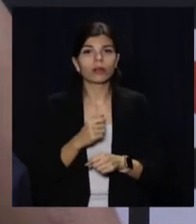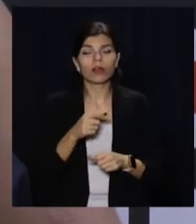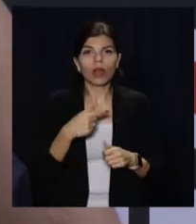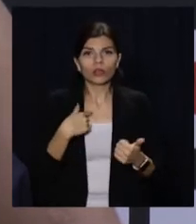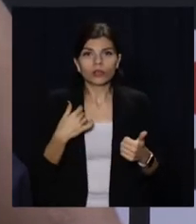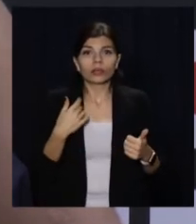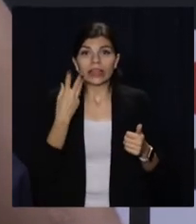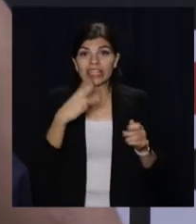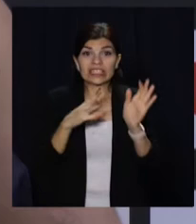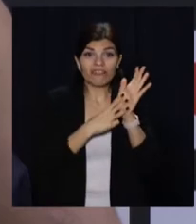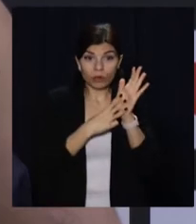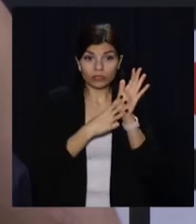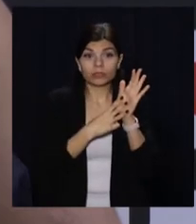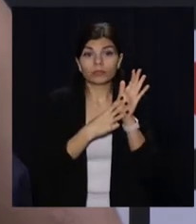подбор